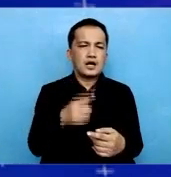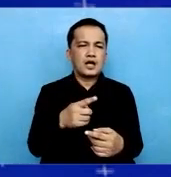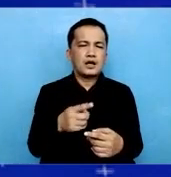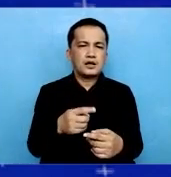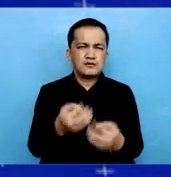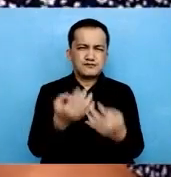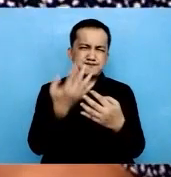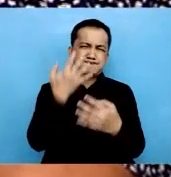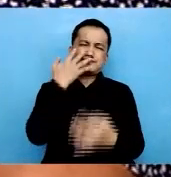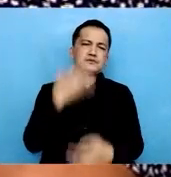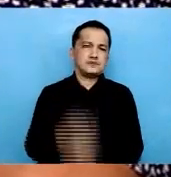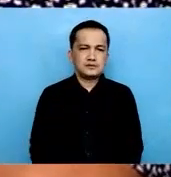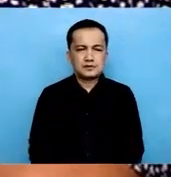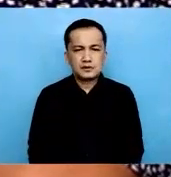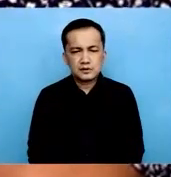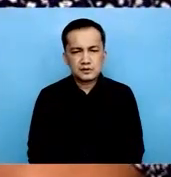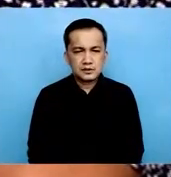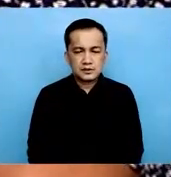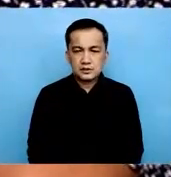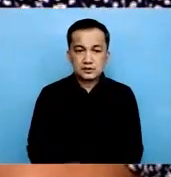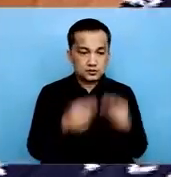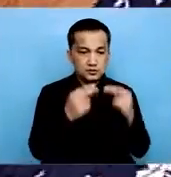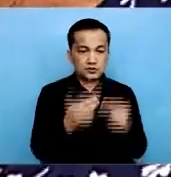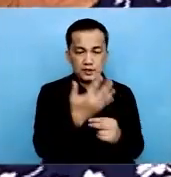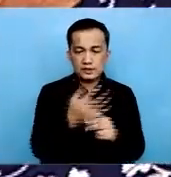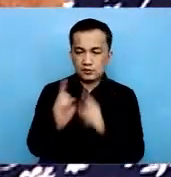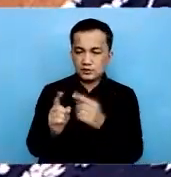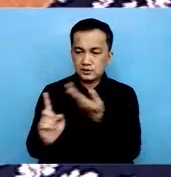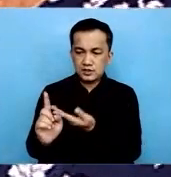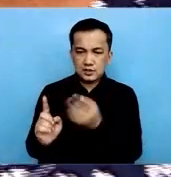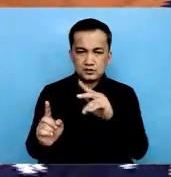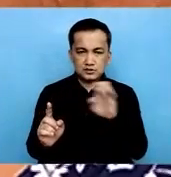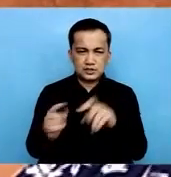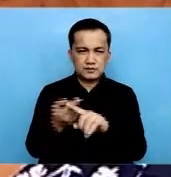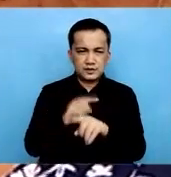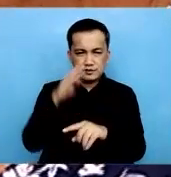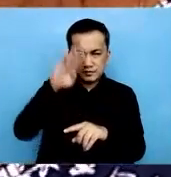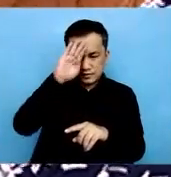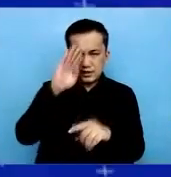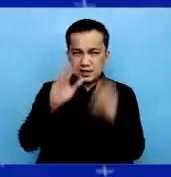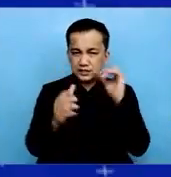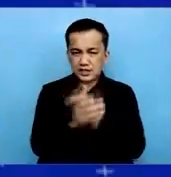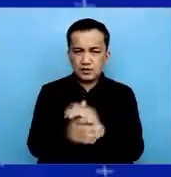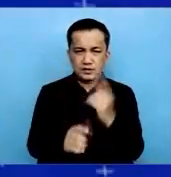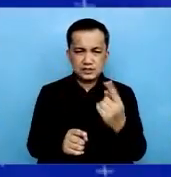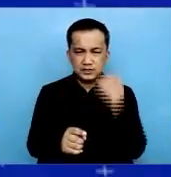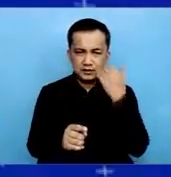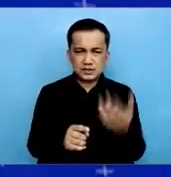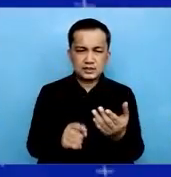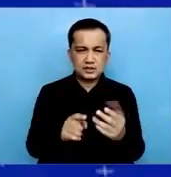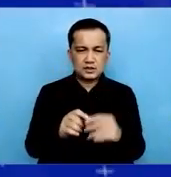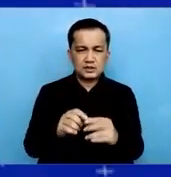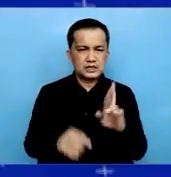usok. Nakausap ng News 5 si Rosette, taga Cavite, may bahay ng isa sa mga nasawing OFW na si